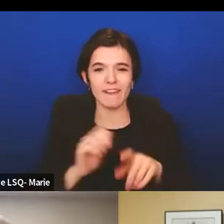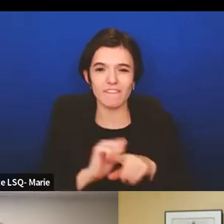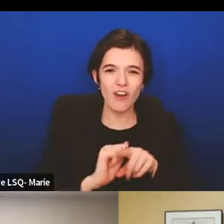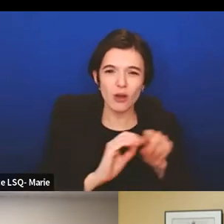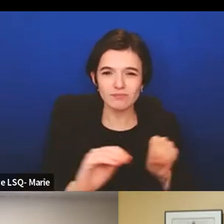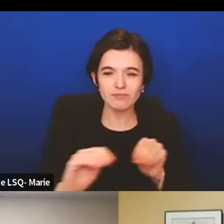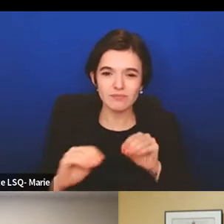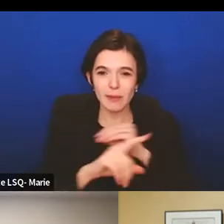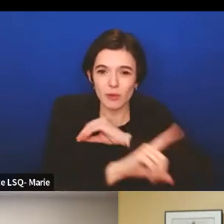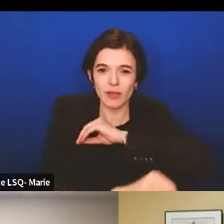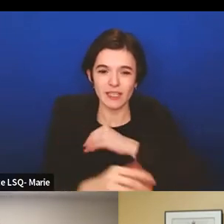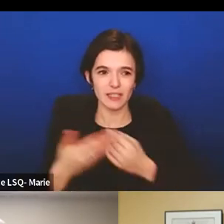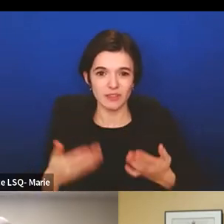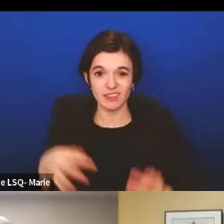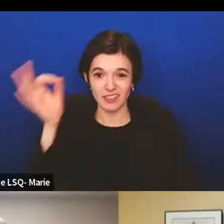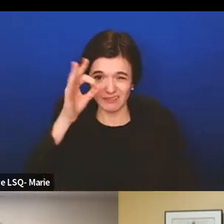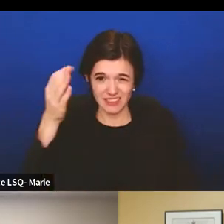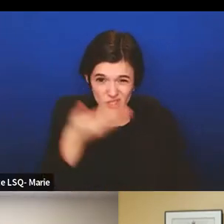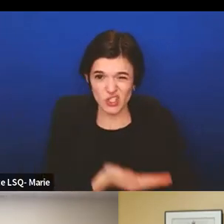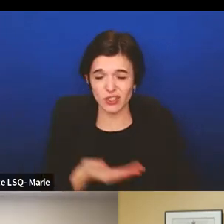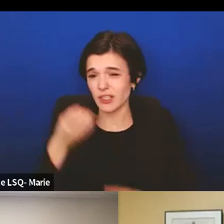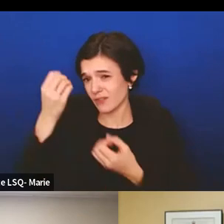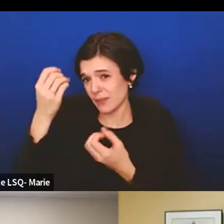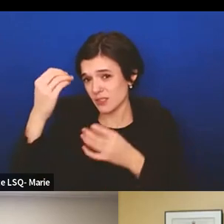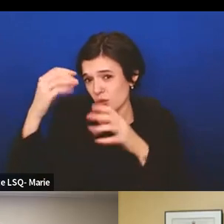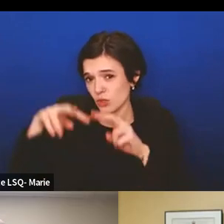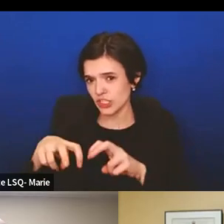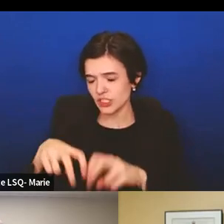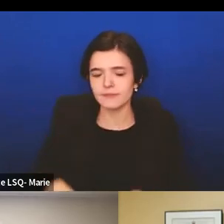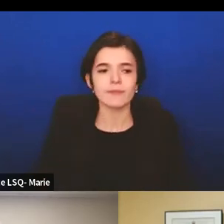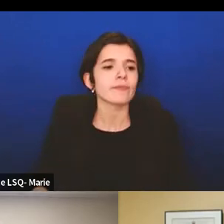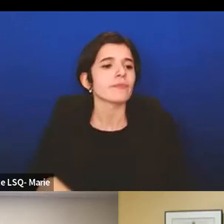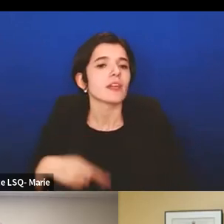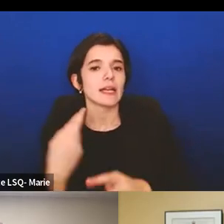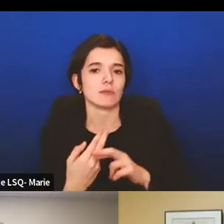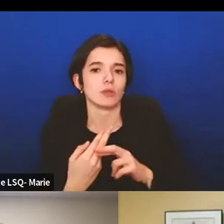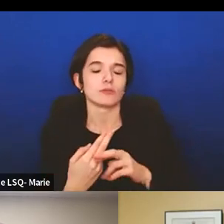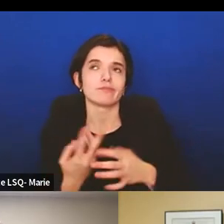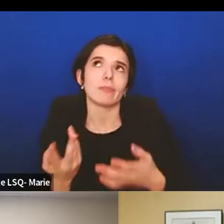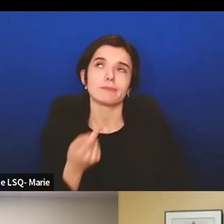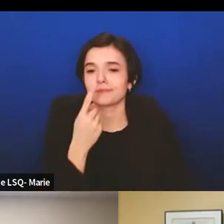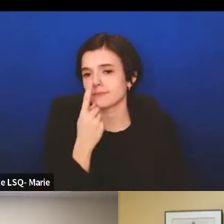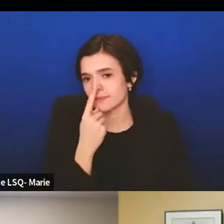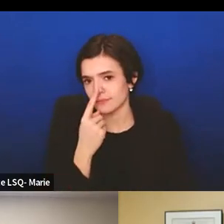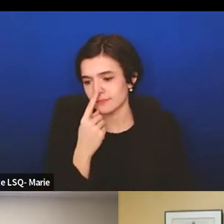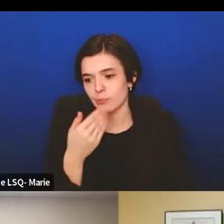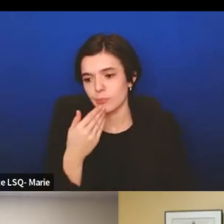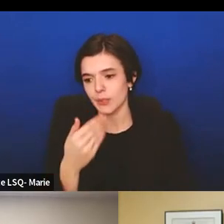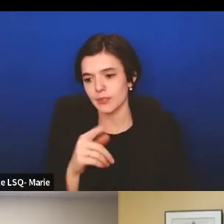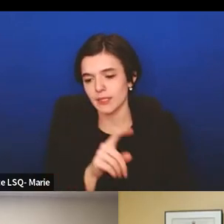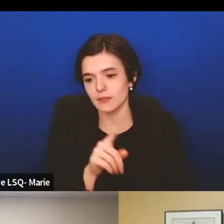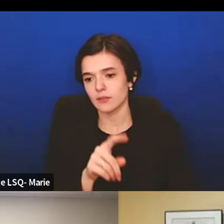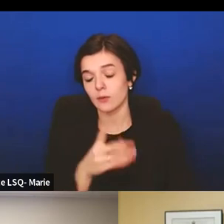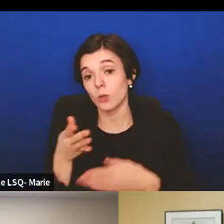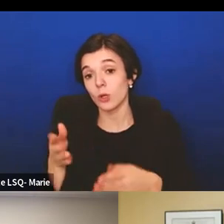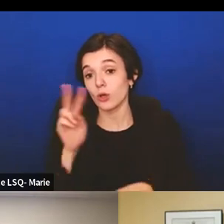employés? Est-ce qu'on a des informations sur ça? C'est assez curieux. Ce qu'on observe actuellement, et c'est même encore